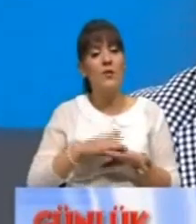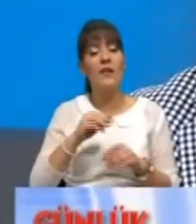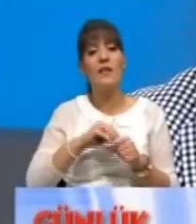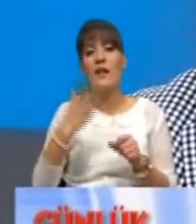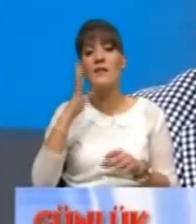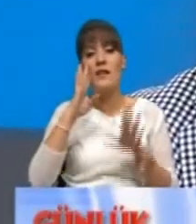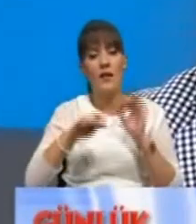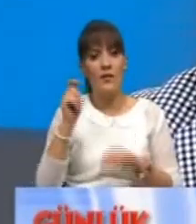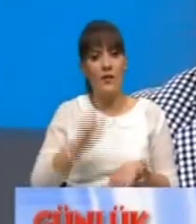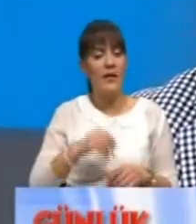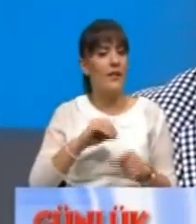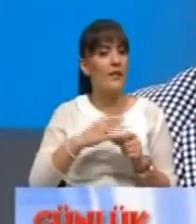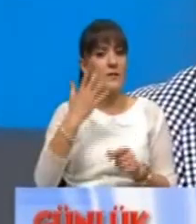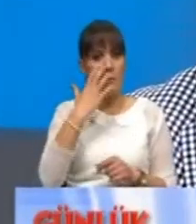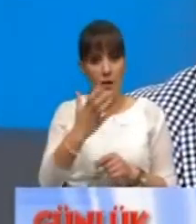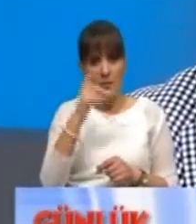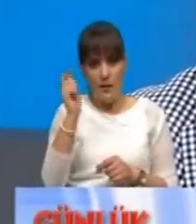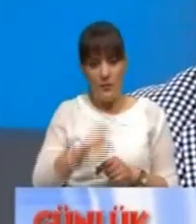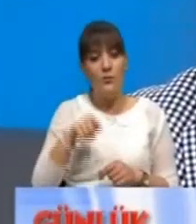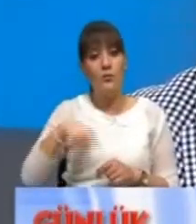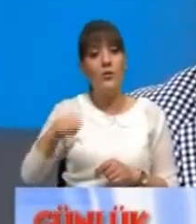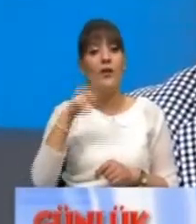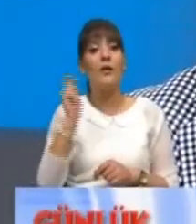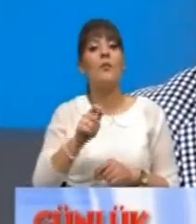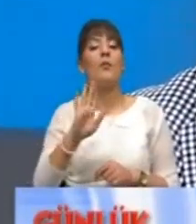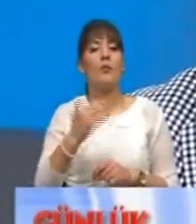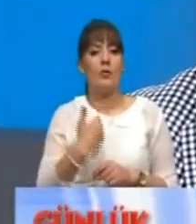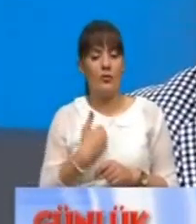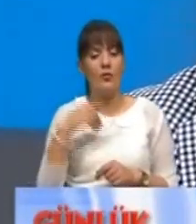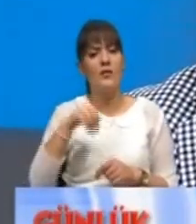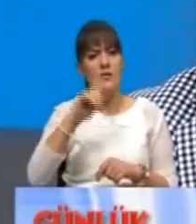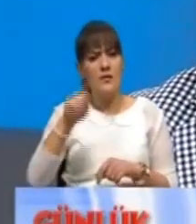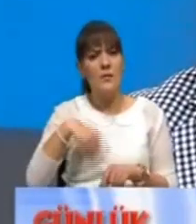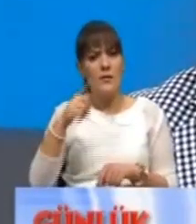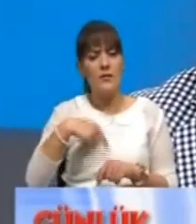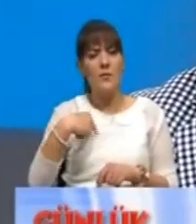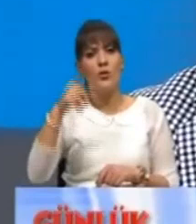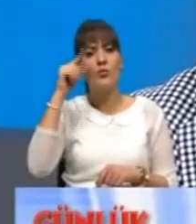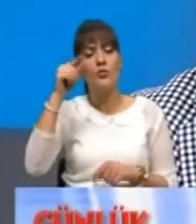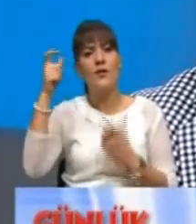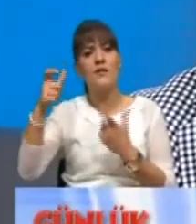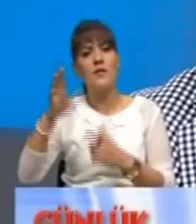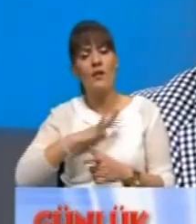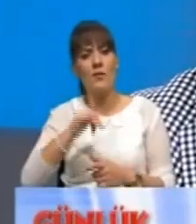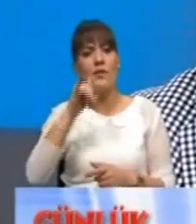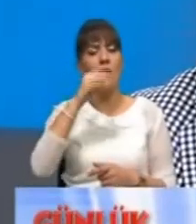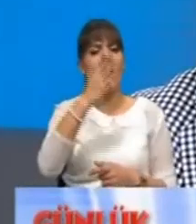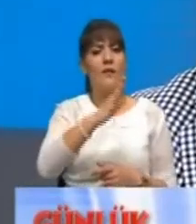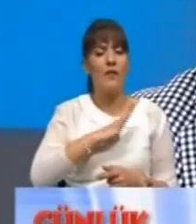nasıl tedavi edeceğiz, nasıl bakımını yapacağız, bunları yapamıyorduk. Hatta zaman zaman ya Yunanistan'da varmış,